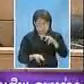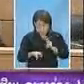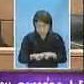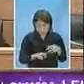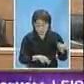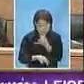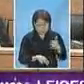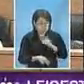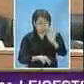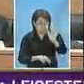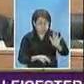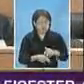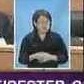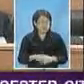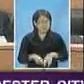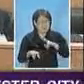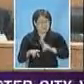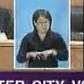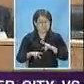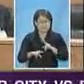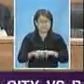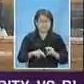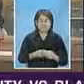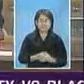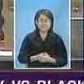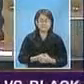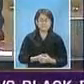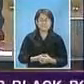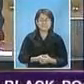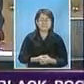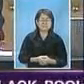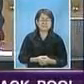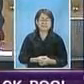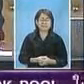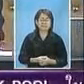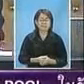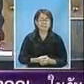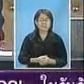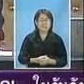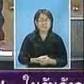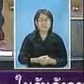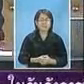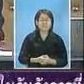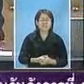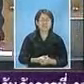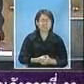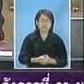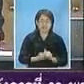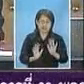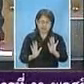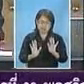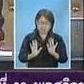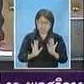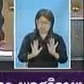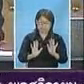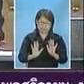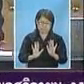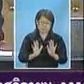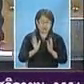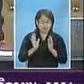ไม่ได้ประจําที่ครับนั่งเชิญท่านต้องพูดกับประธานเท่านั้นนะครับเดี๋ยวผมเชิญเจ้าหน้าที่